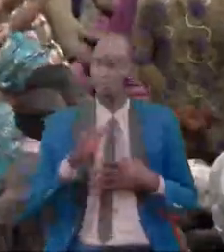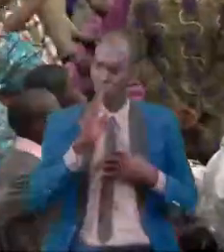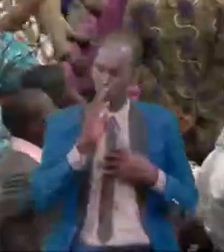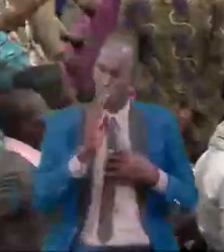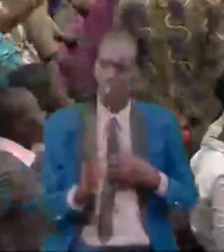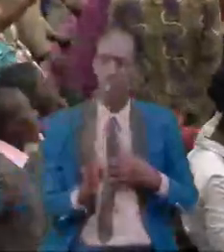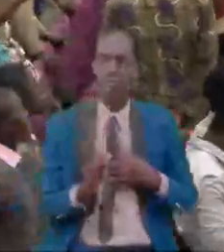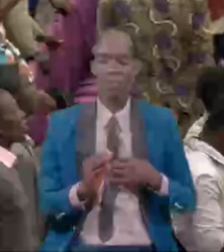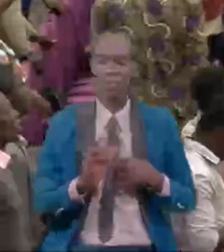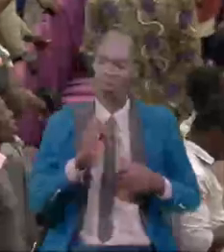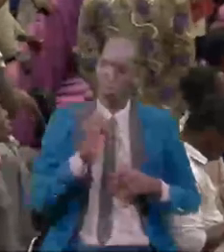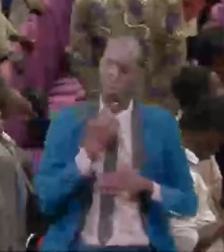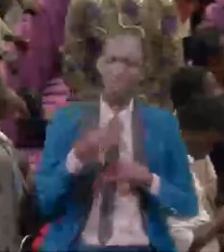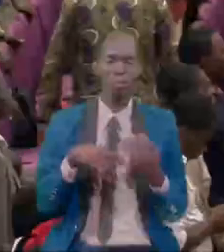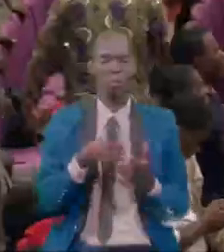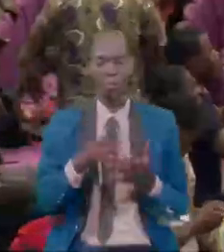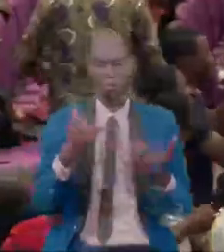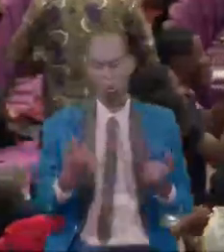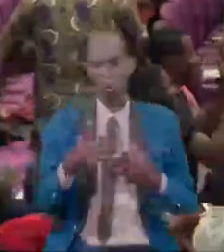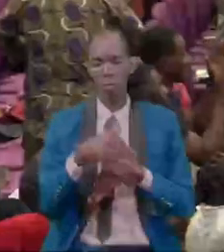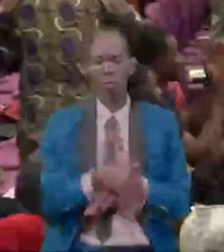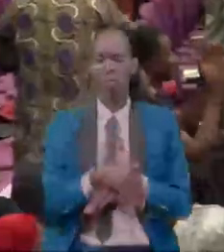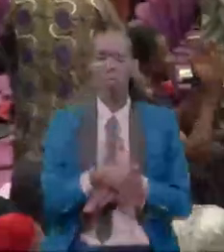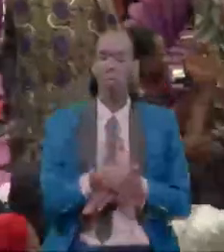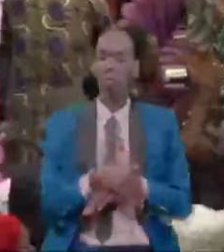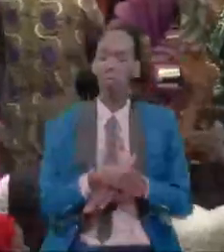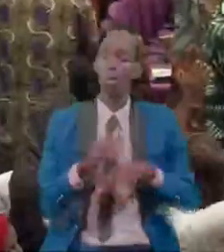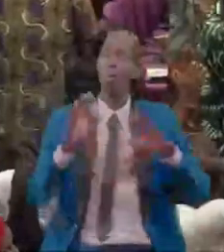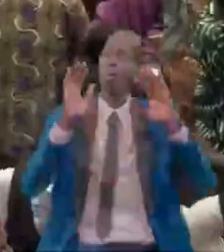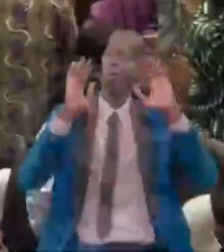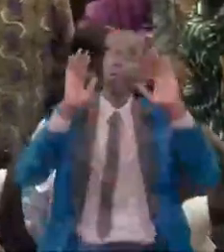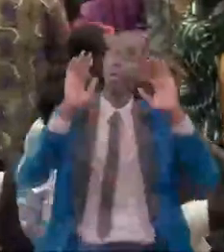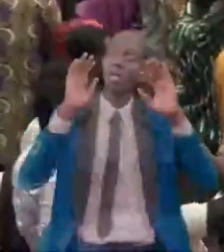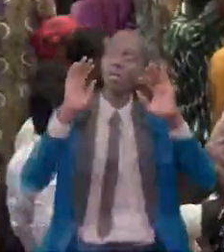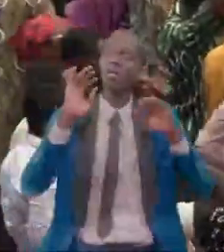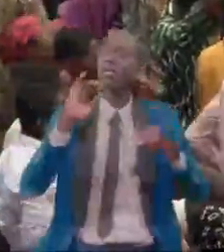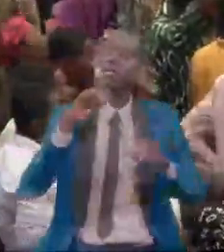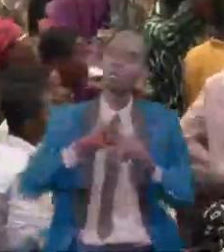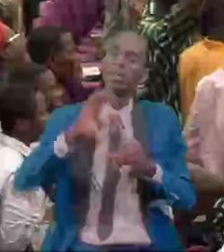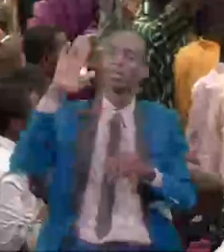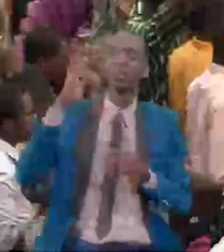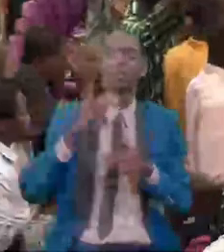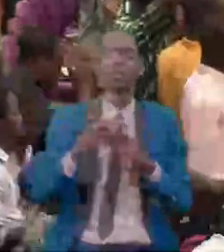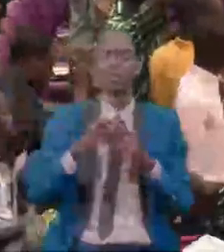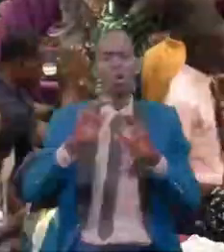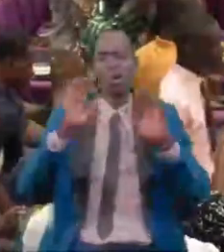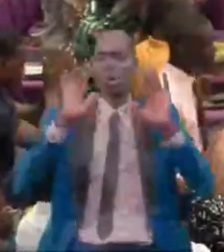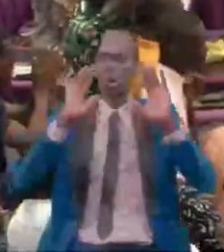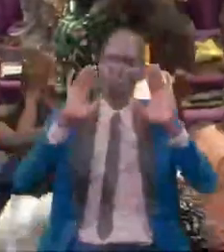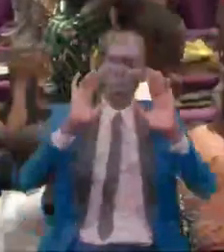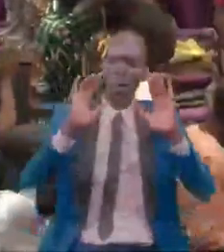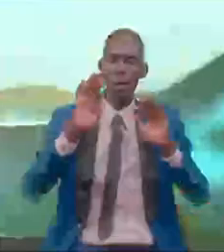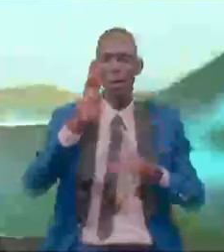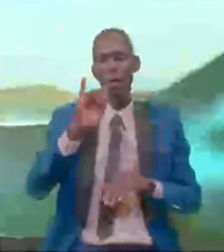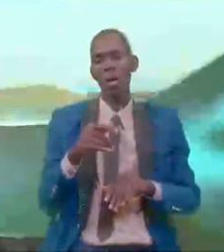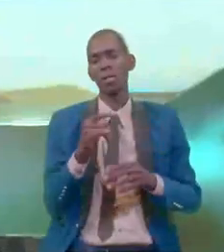Soyez passionnés ce soir. Les merveilles pour vous. Les merveilles en son nom. Les merveilles